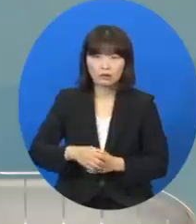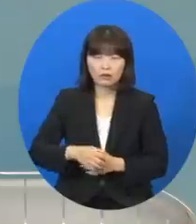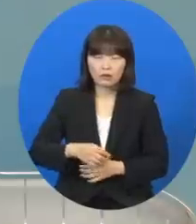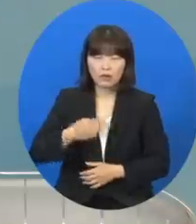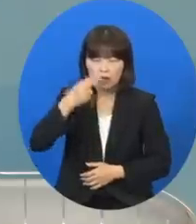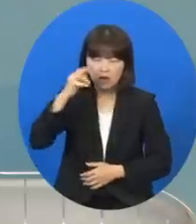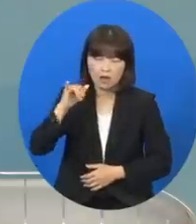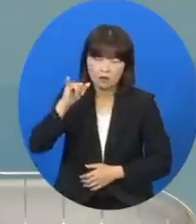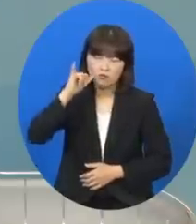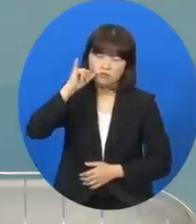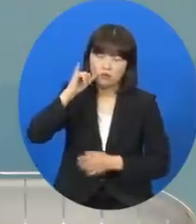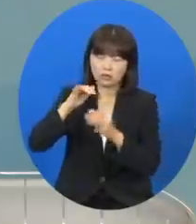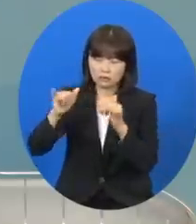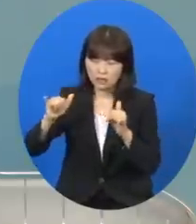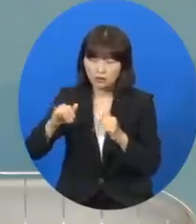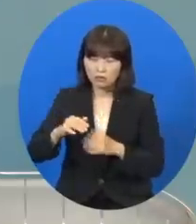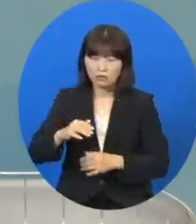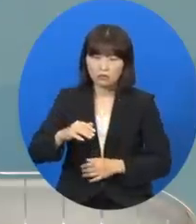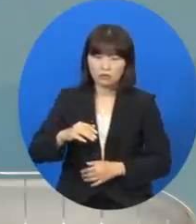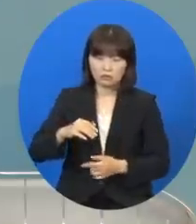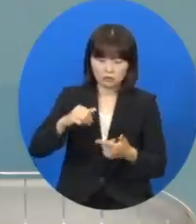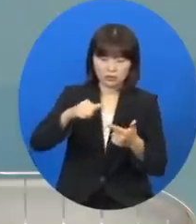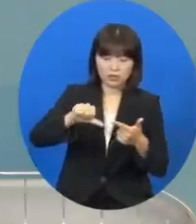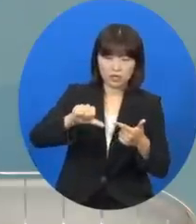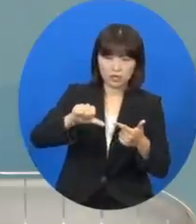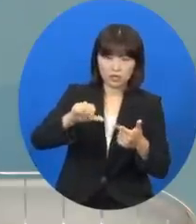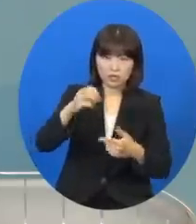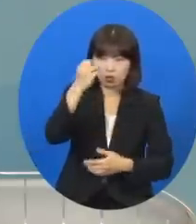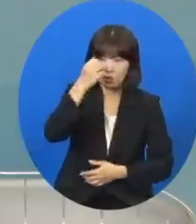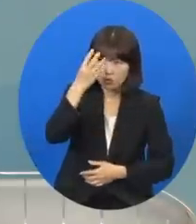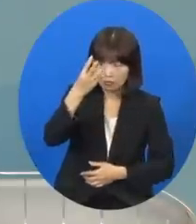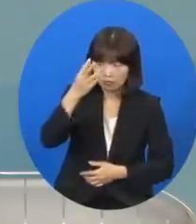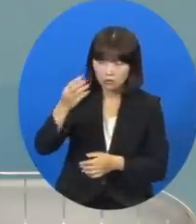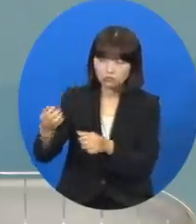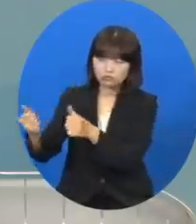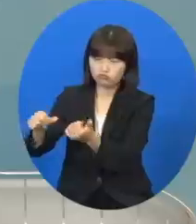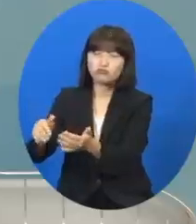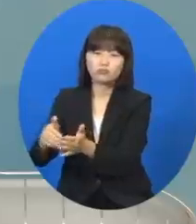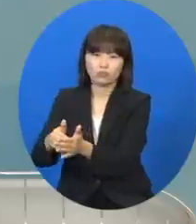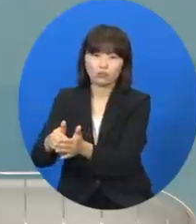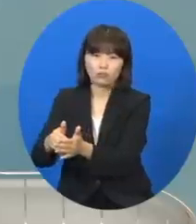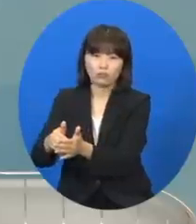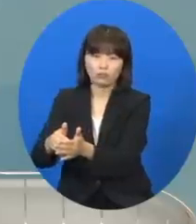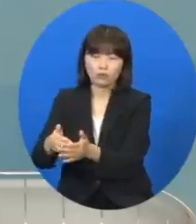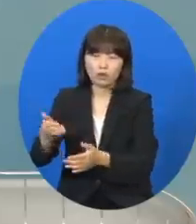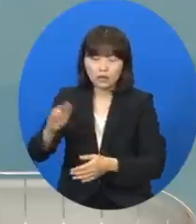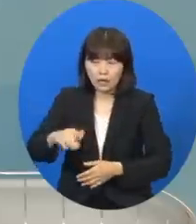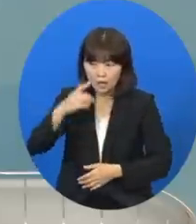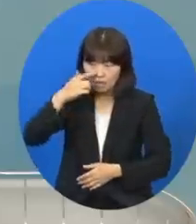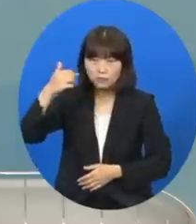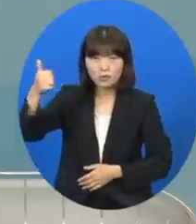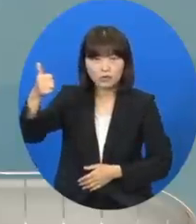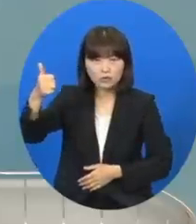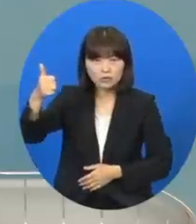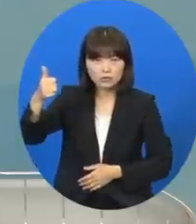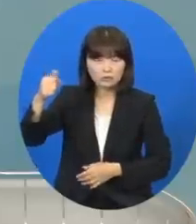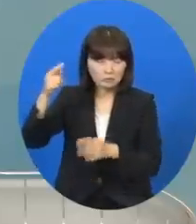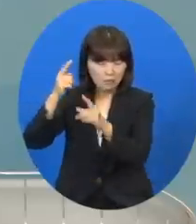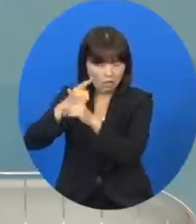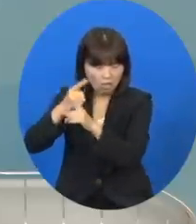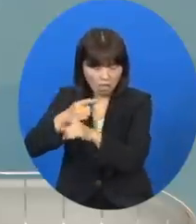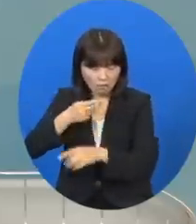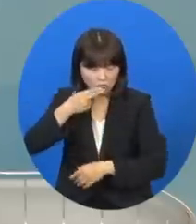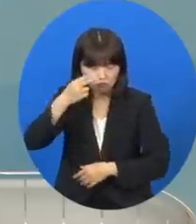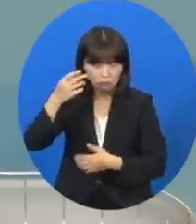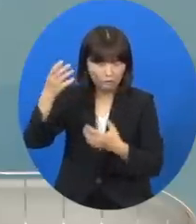중독자로 고3 때, 자기 고3 때 돌아가신 거예요. 그런데 아버지가 매일 술이